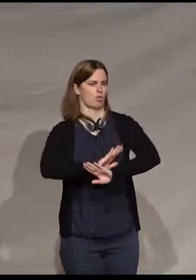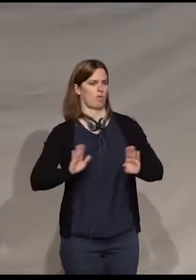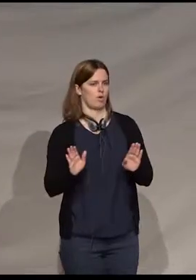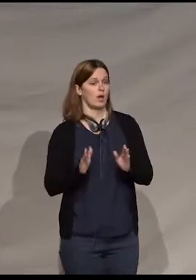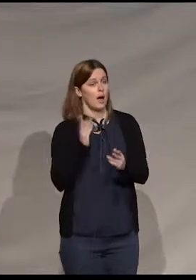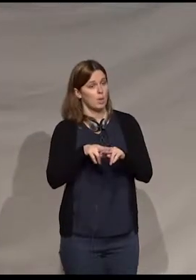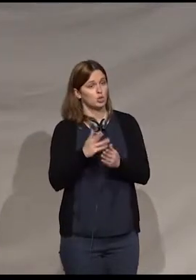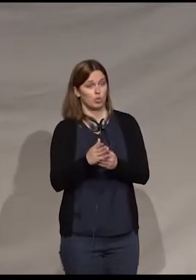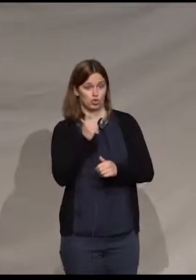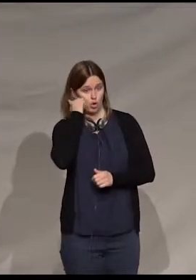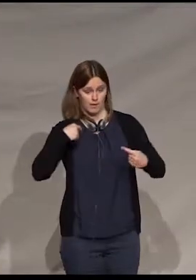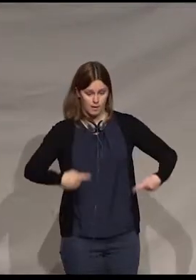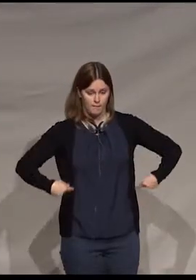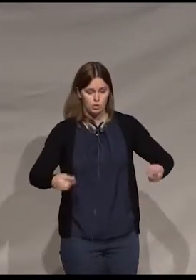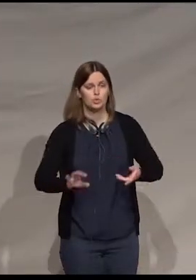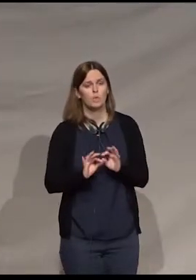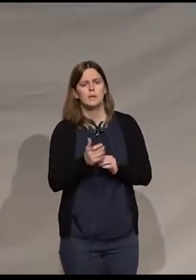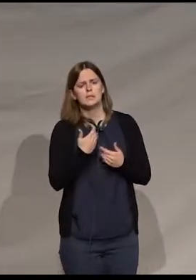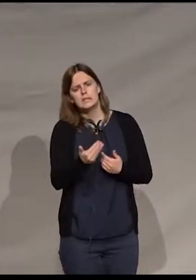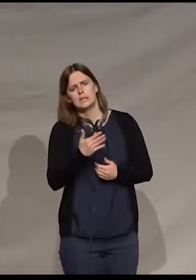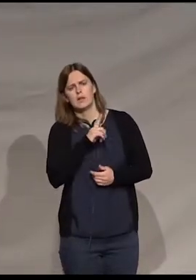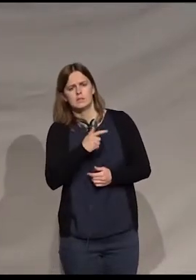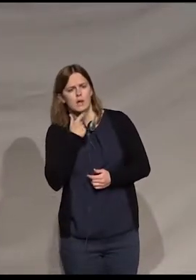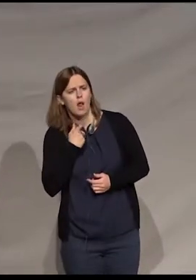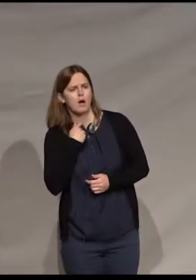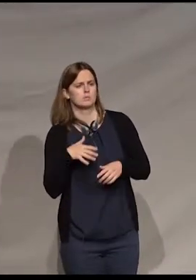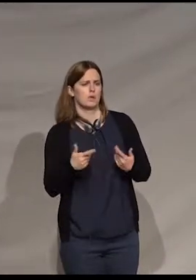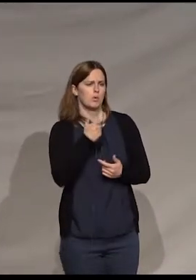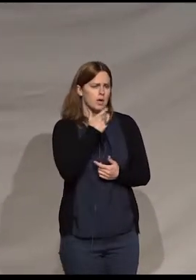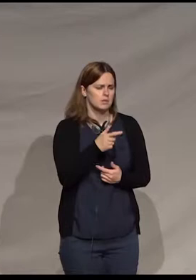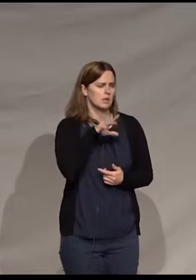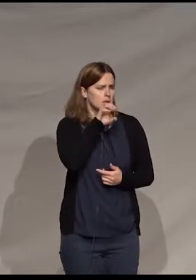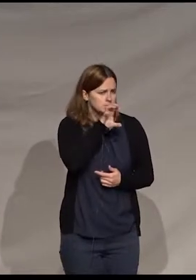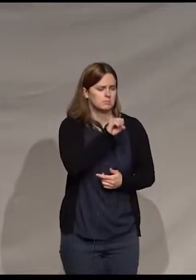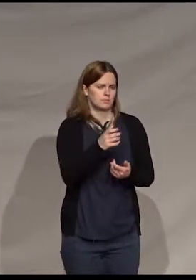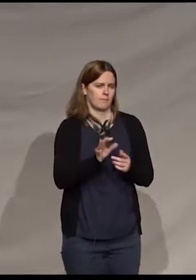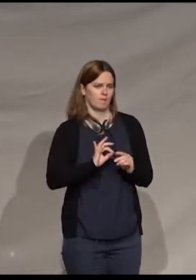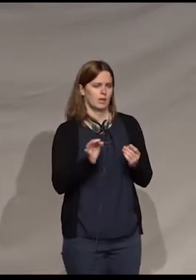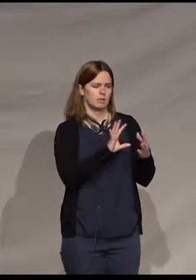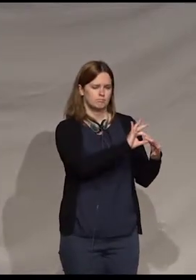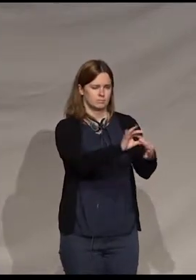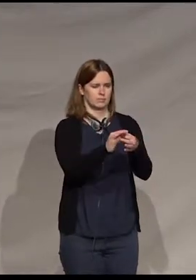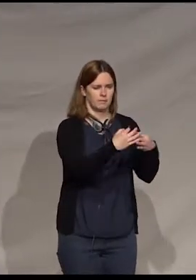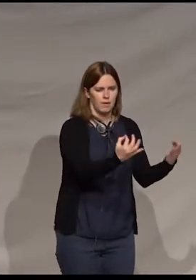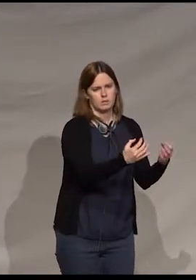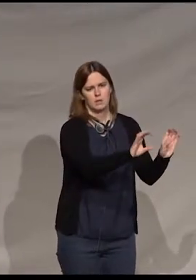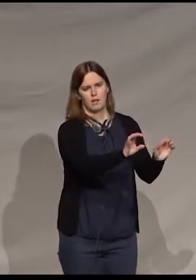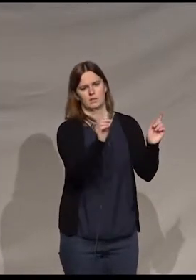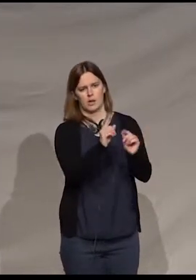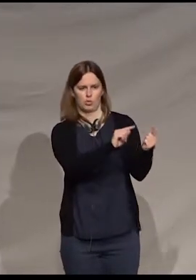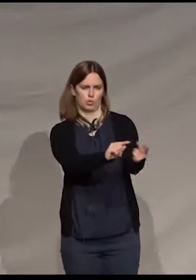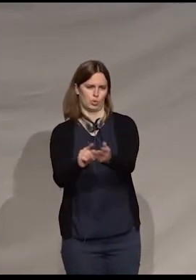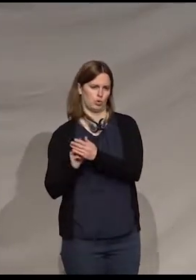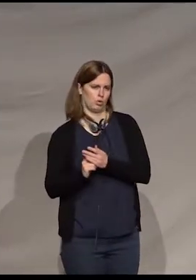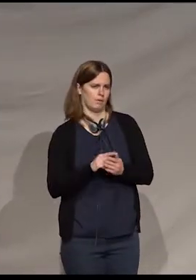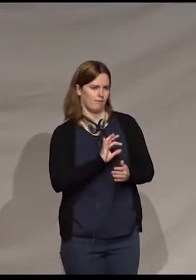samostatnost, nezávislost a zkrátka posunout tu asistenci dopředu. My tady máme, já